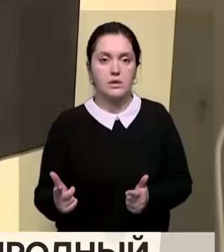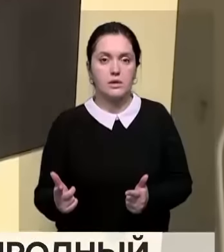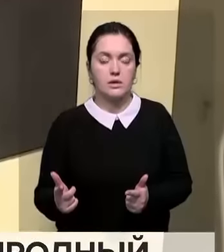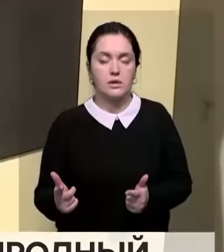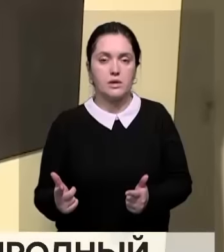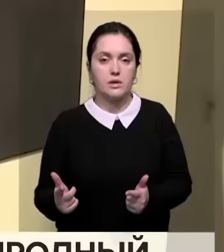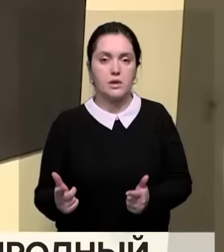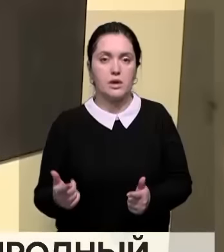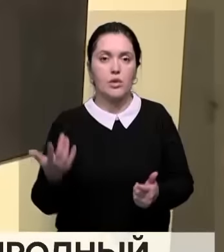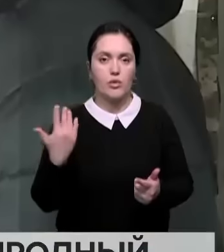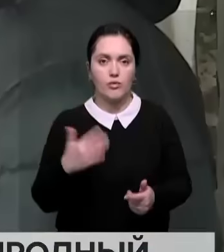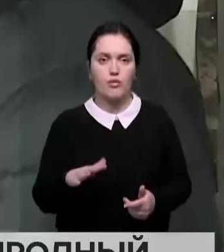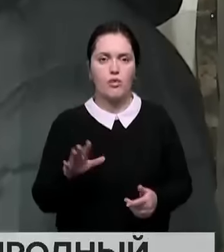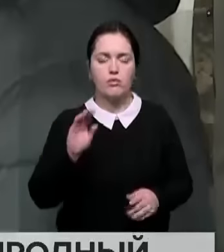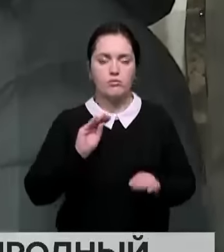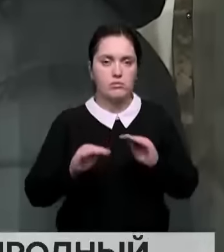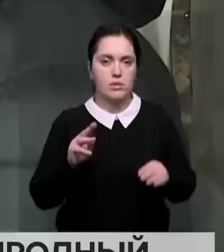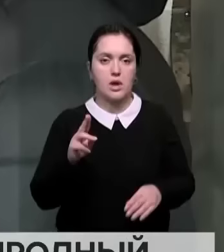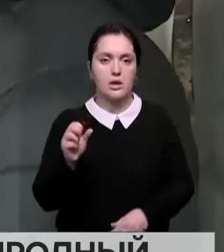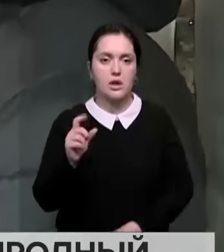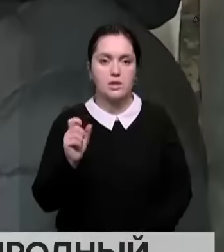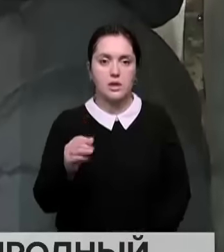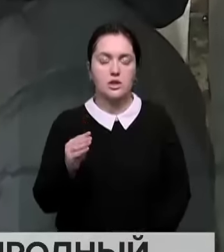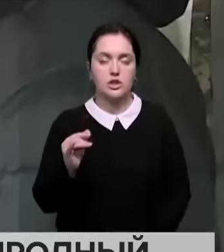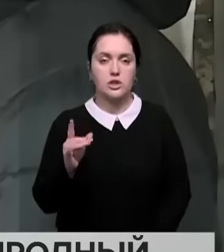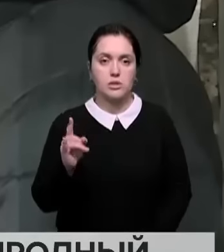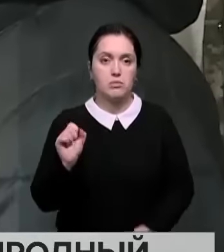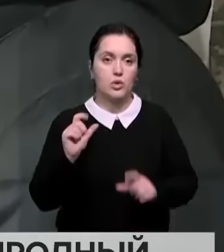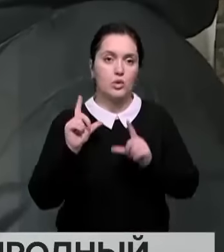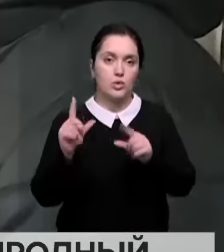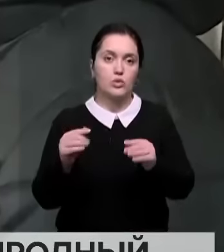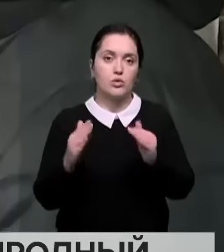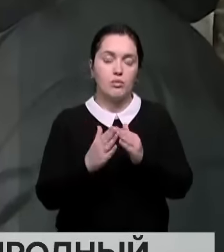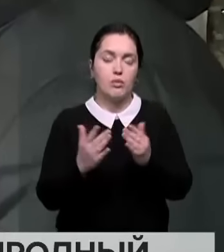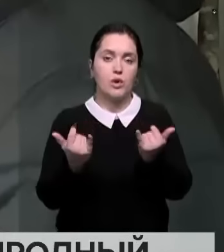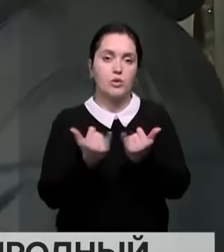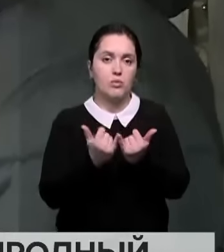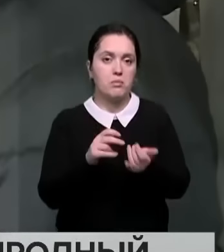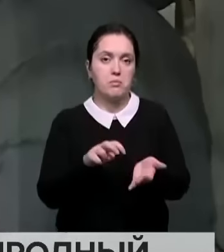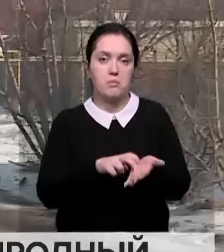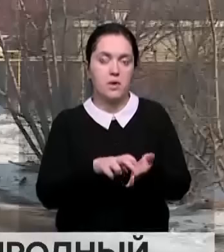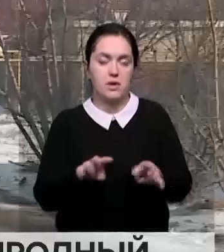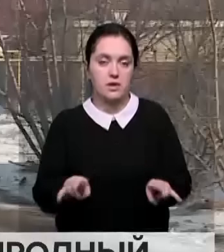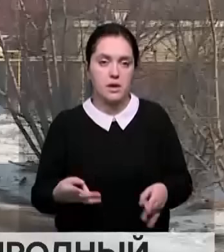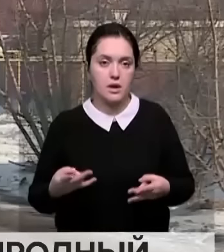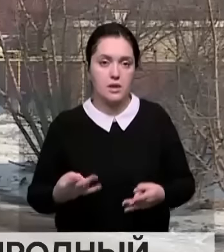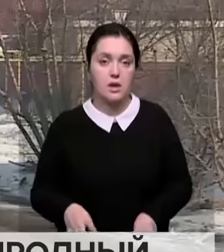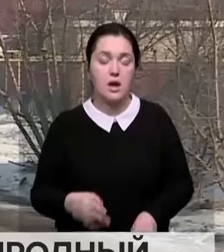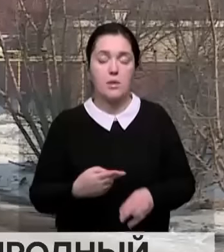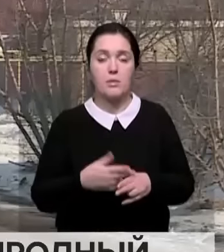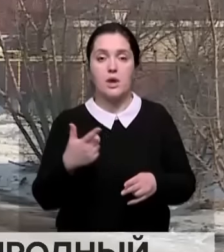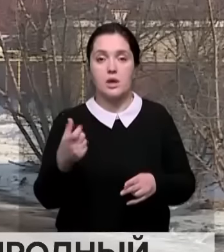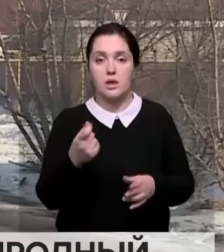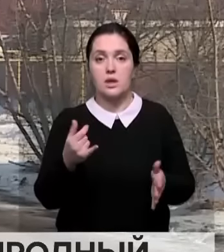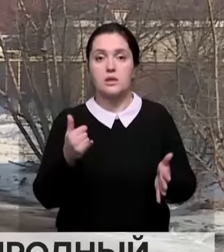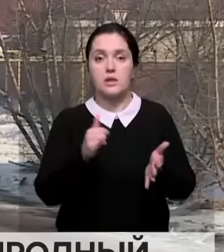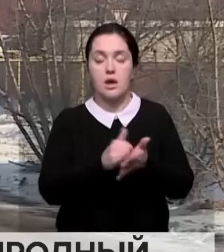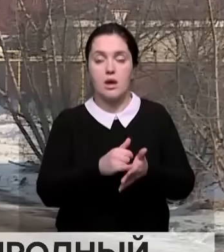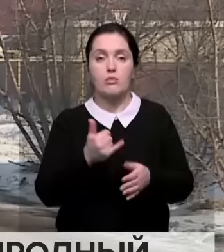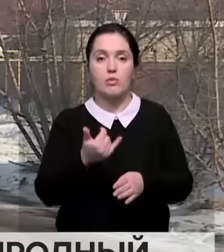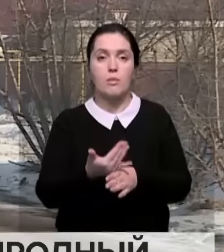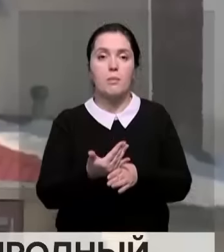нам установили, «Казахжилу». Теперь уже можно смело уезжать из дома в гости, не бояться ничего. Процесс газификации массива